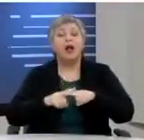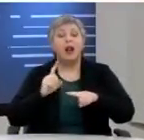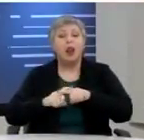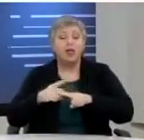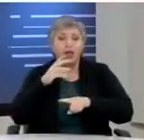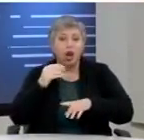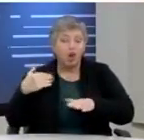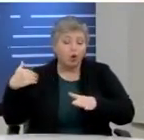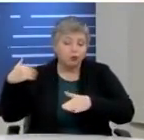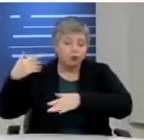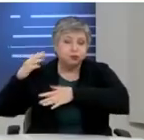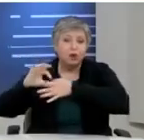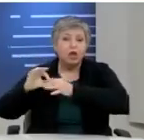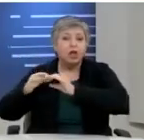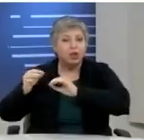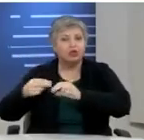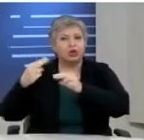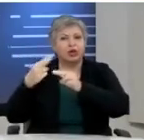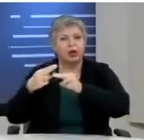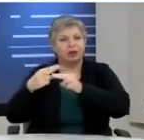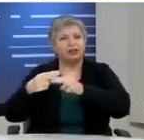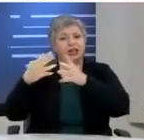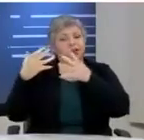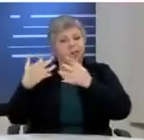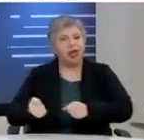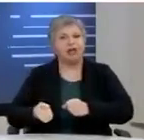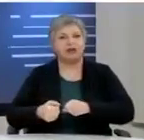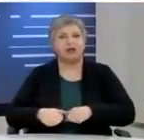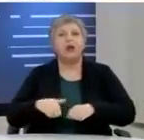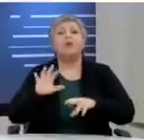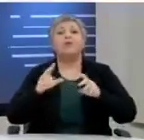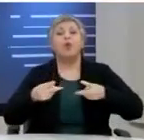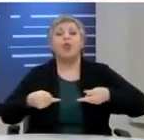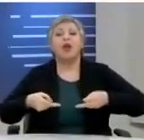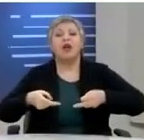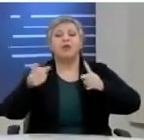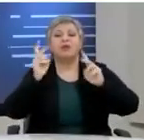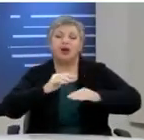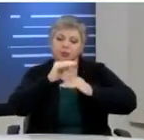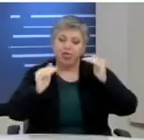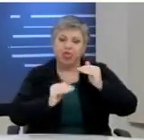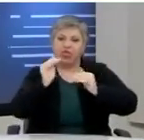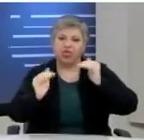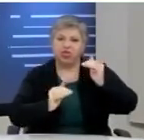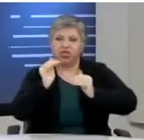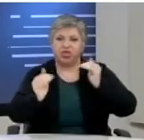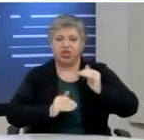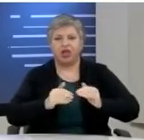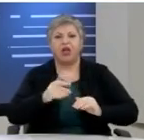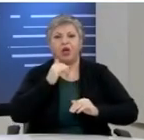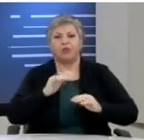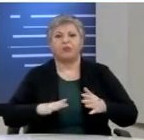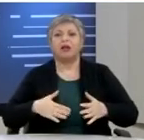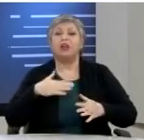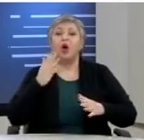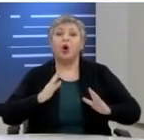ιστορία και το πολύτιμο αξιακό της φορτίο δεν της επιτρέπει να είναι κομπάρσος στις διεθνείς εξελίξεις. Για όλους αυτούς